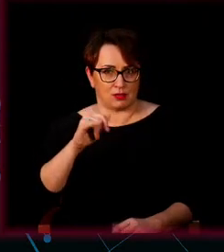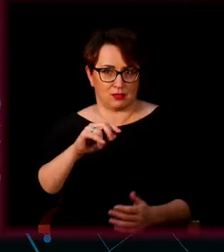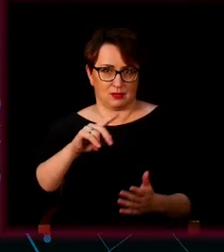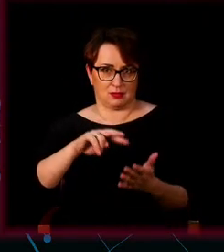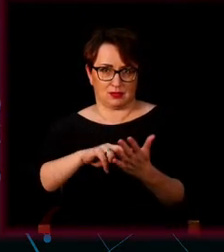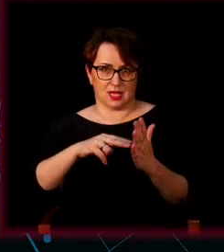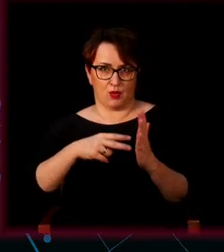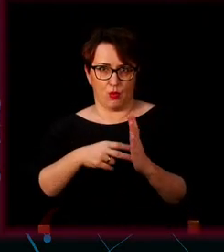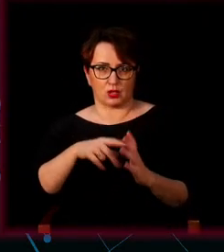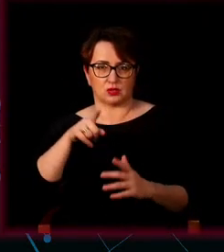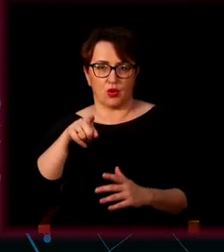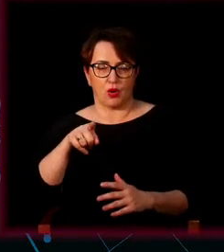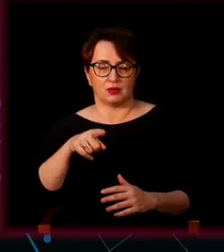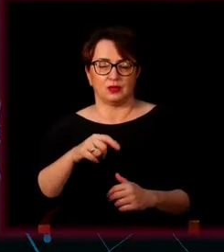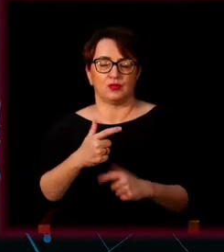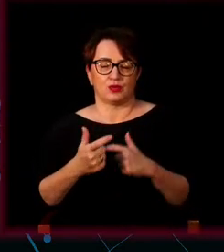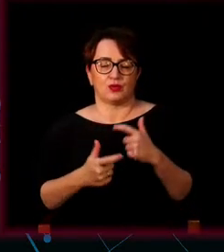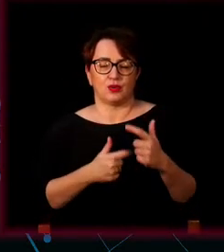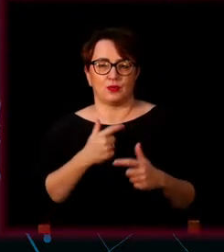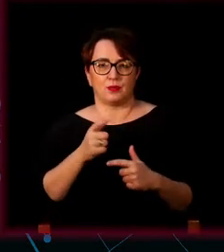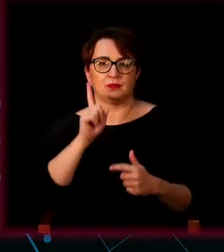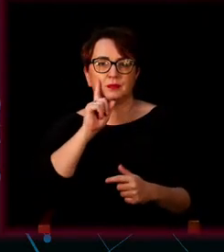leży